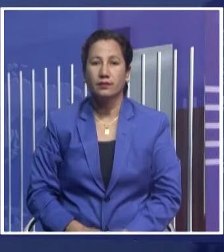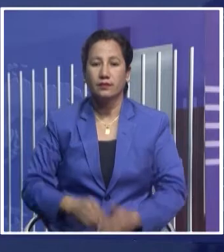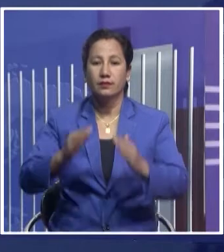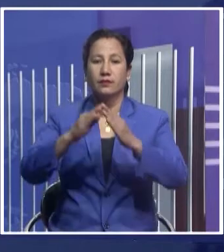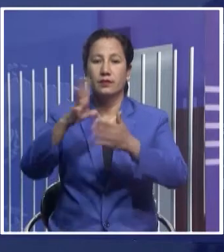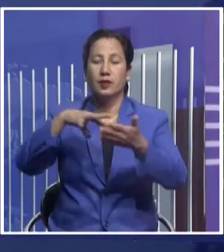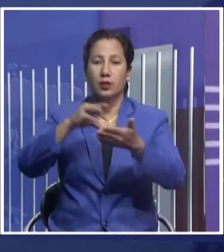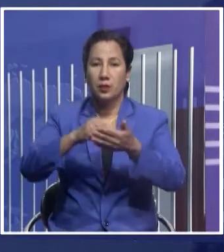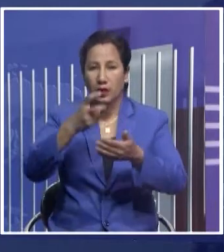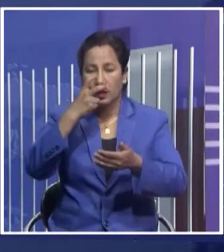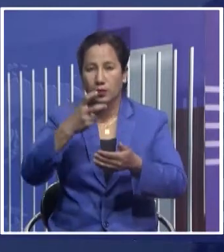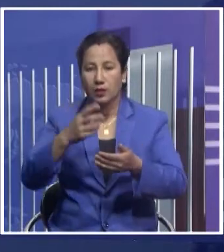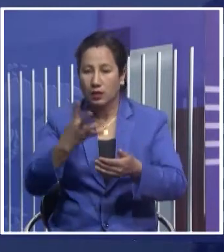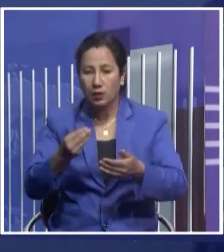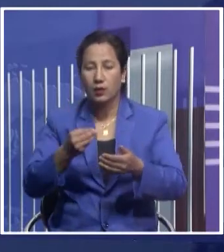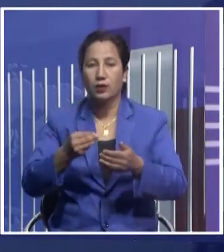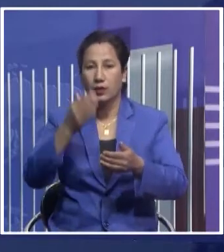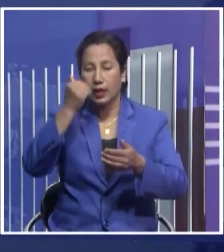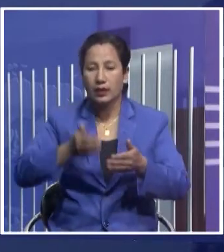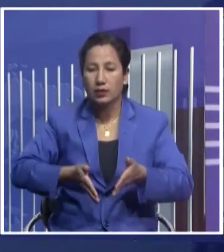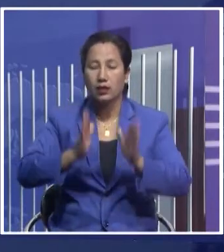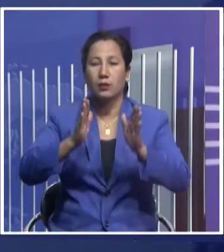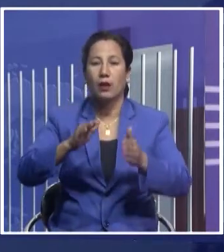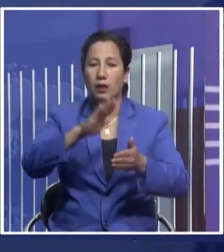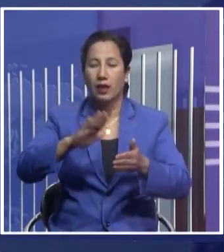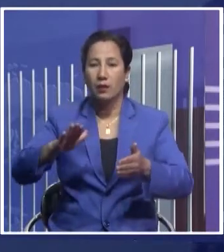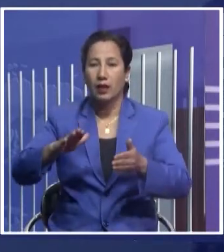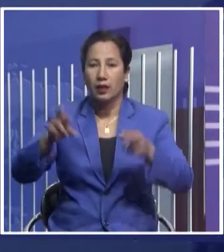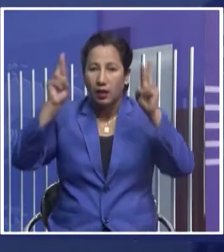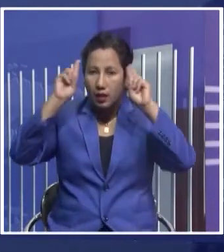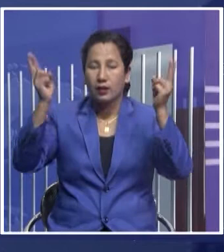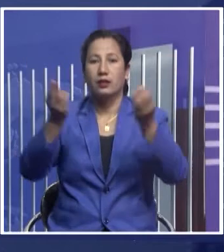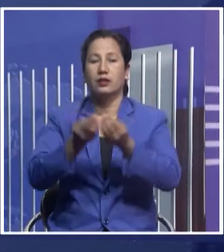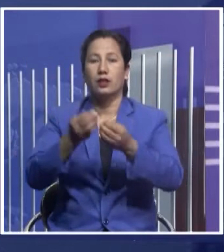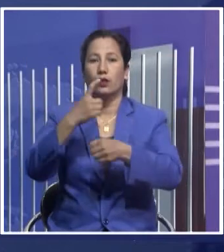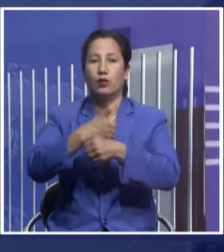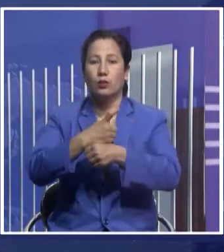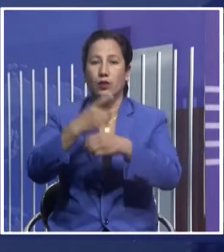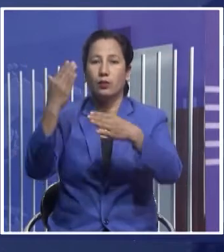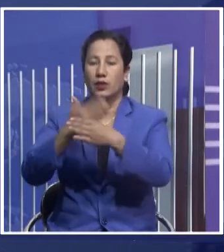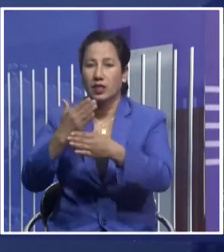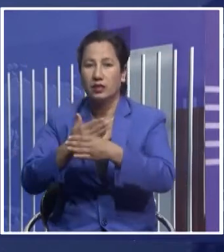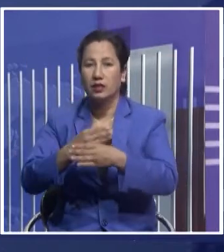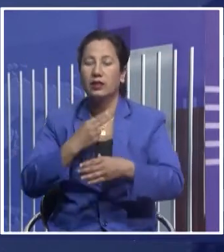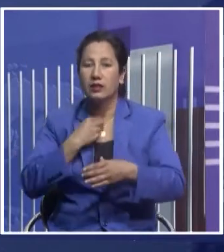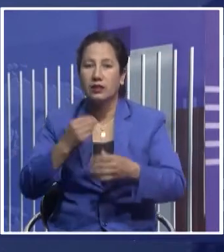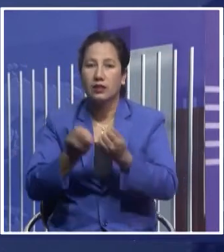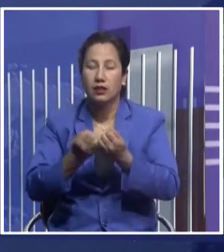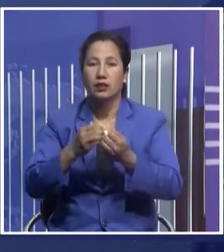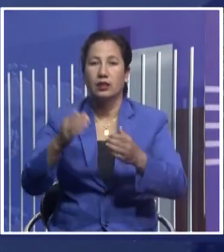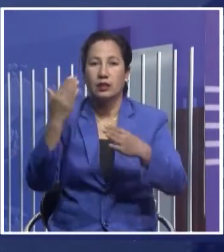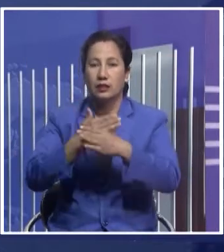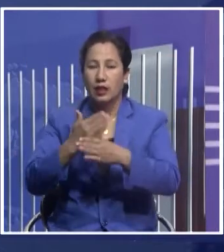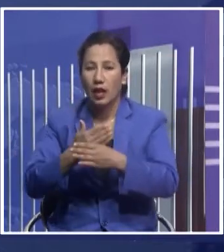परिवारको हेरविचार अभावका कारण सडकमा आउने बालबालिकाको रक्षाका लागि गुल्मीको प्रशासनले चासो देखाएको छ।